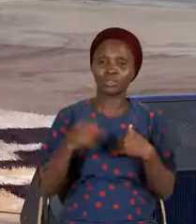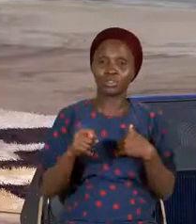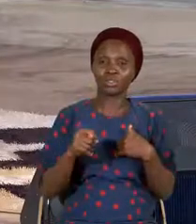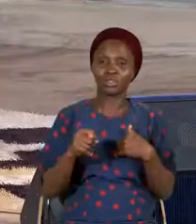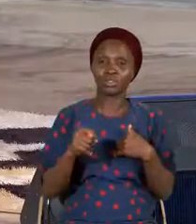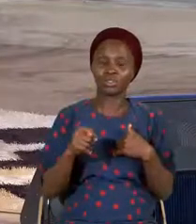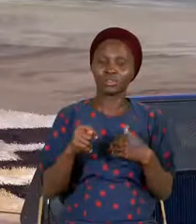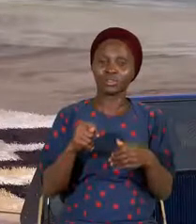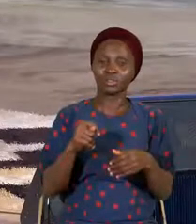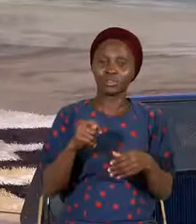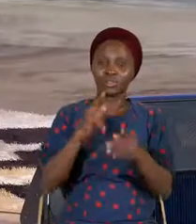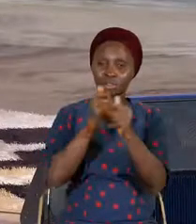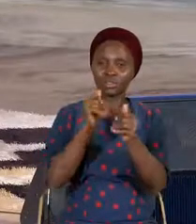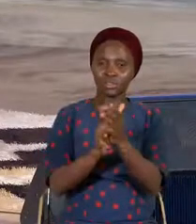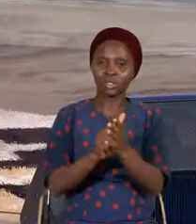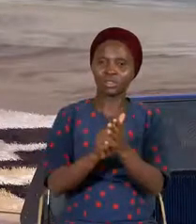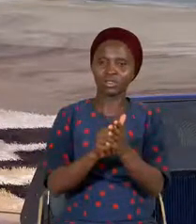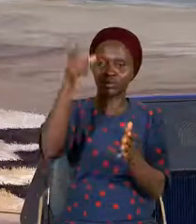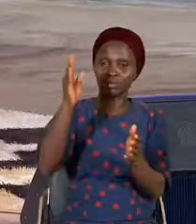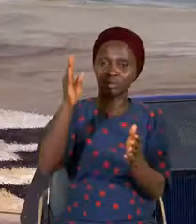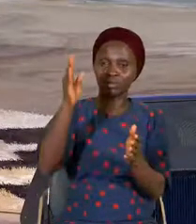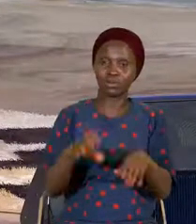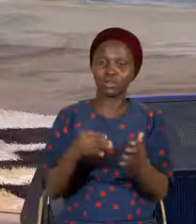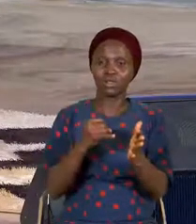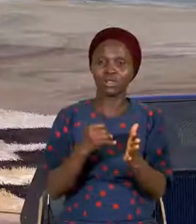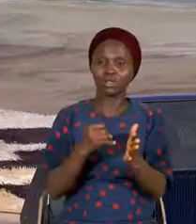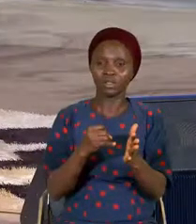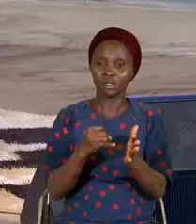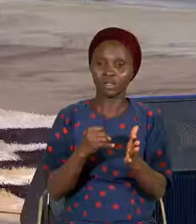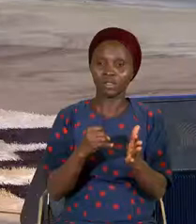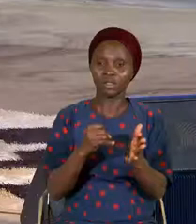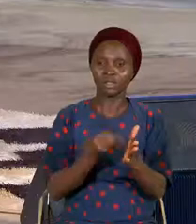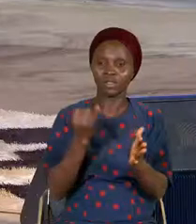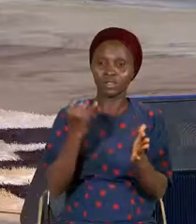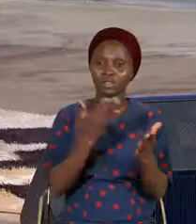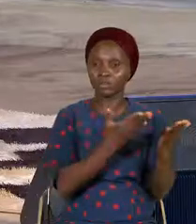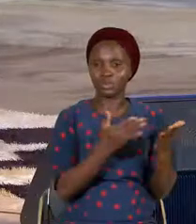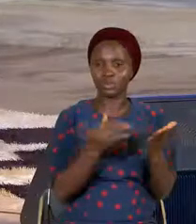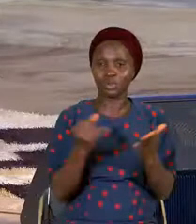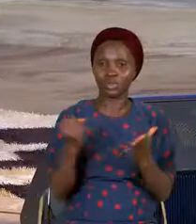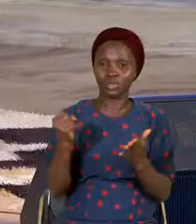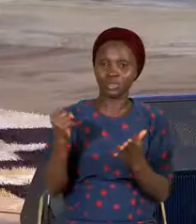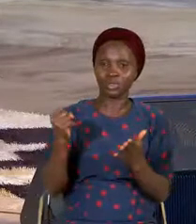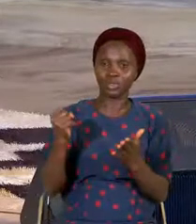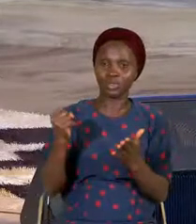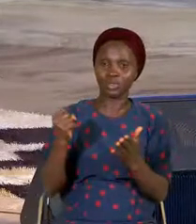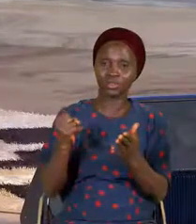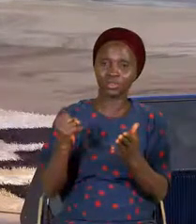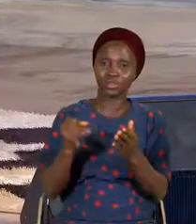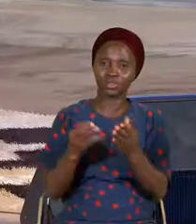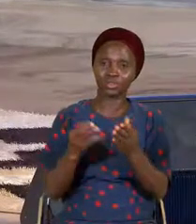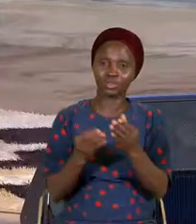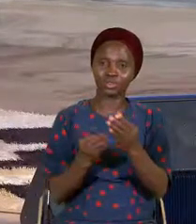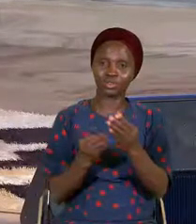Dieu, cela amène, fait que le don attire la croissance, le progrès